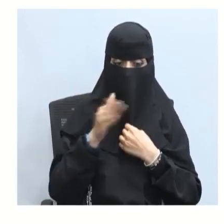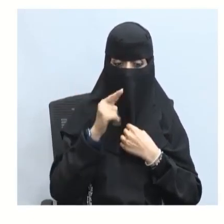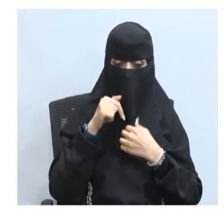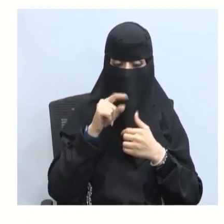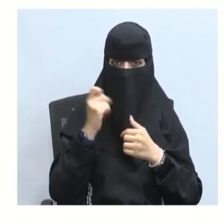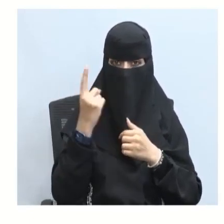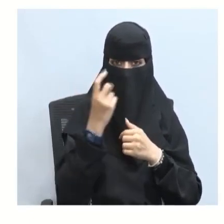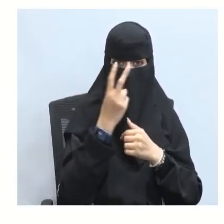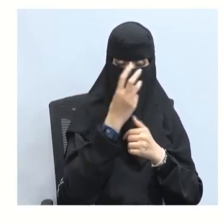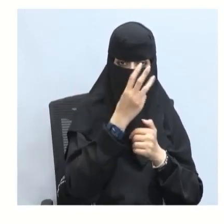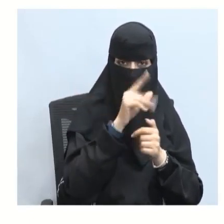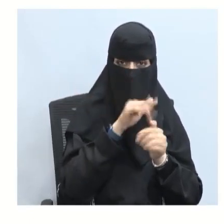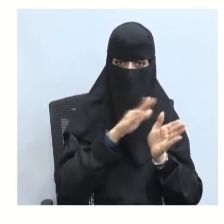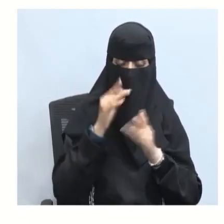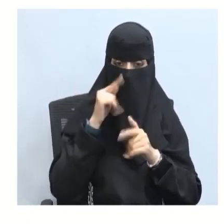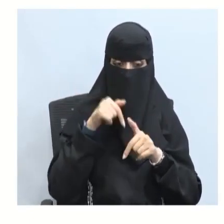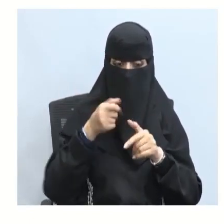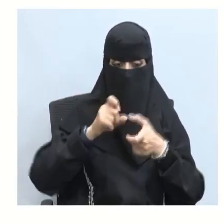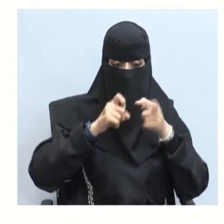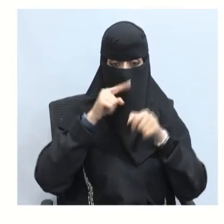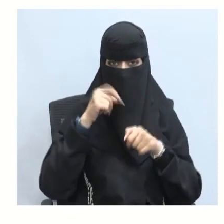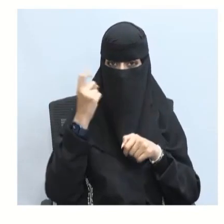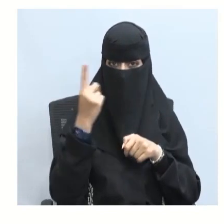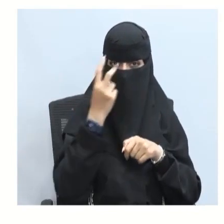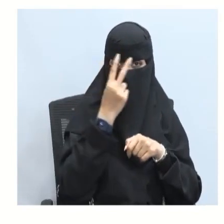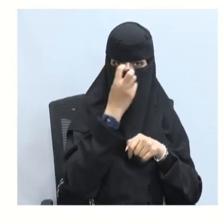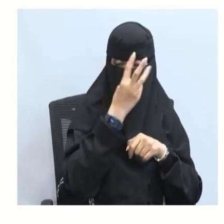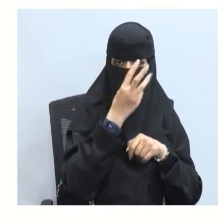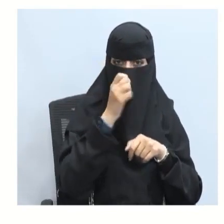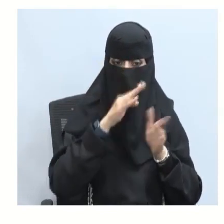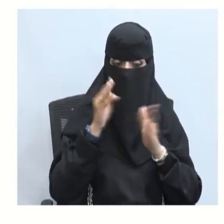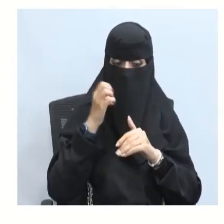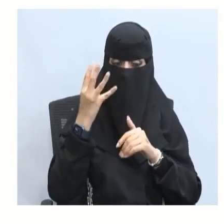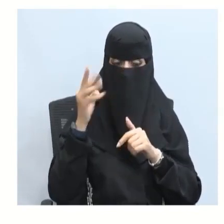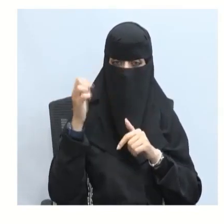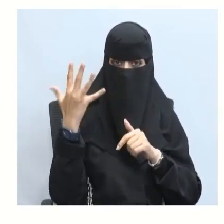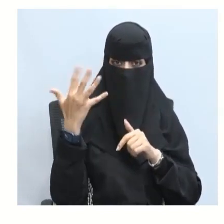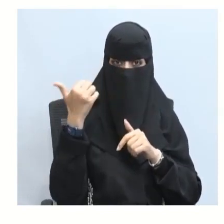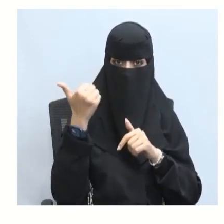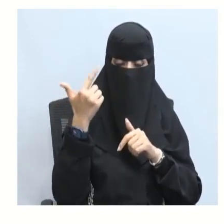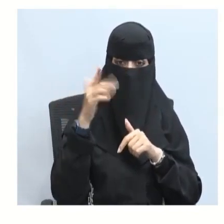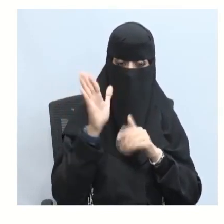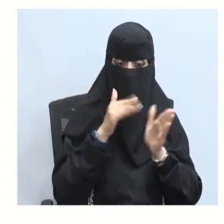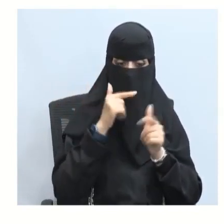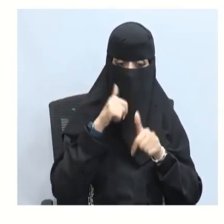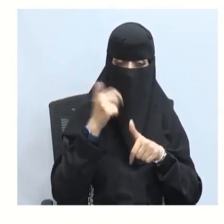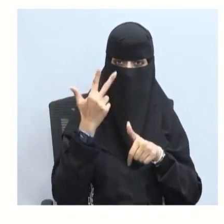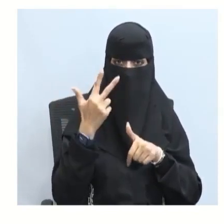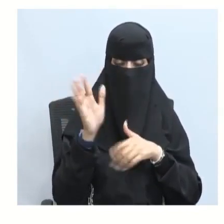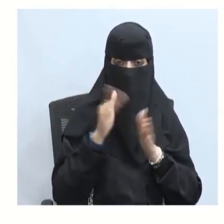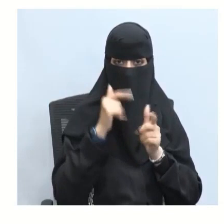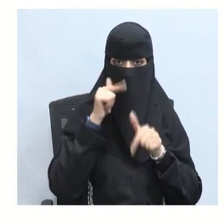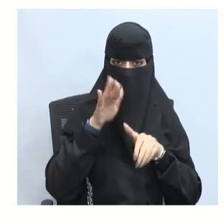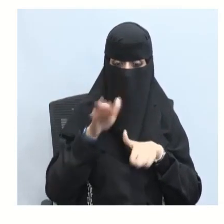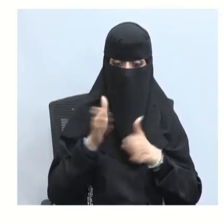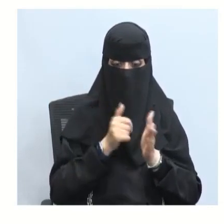3 وكم عدد ذرات الهيدروجين واحد اث 3 4 5 6 7 8